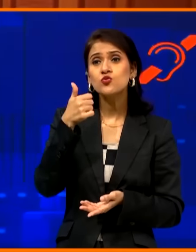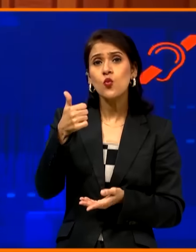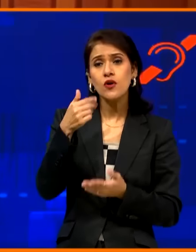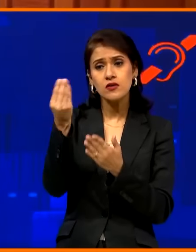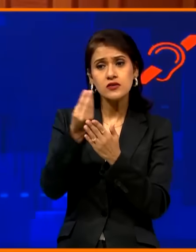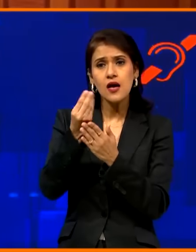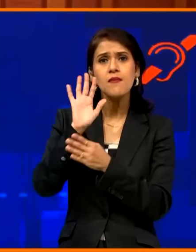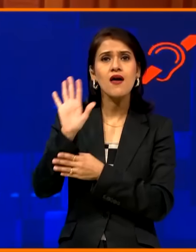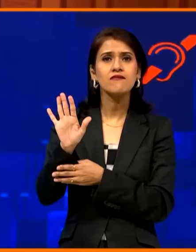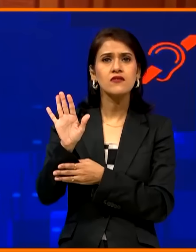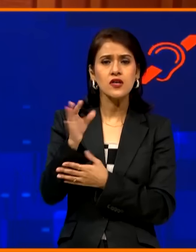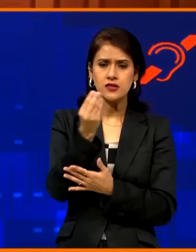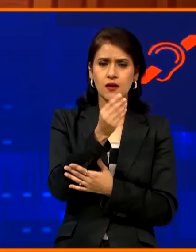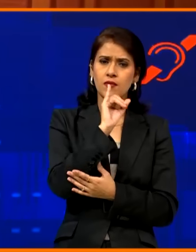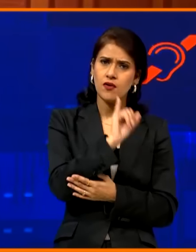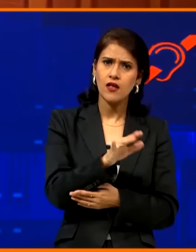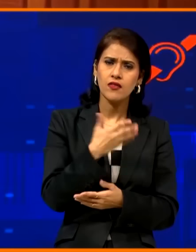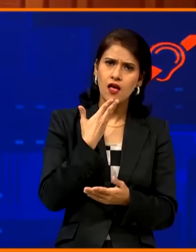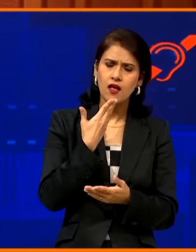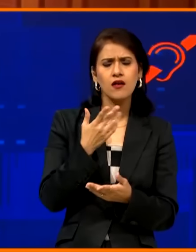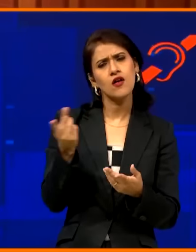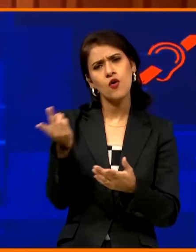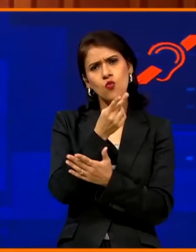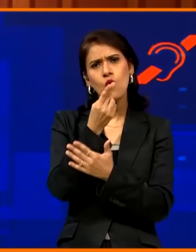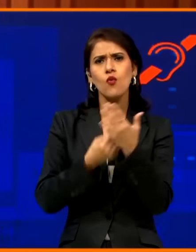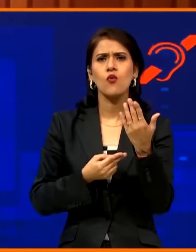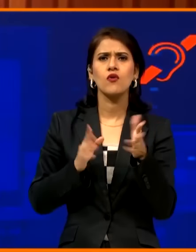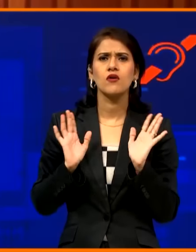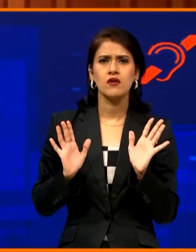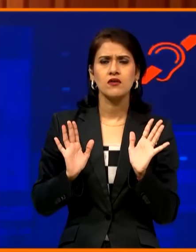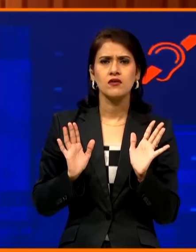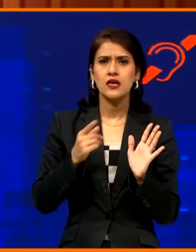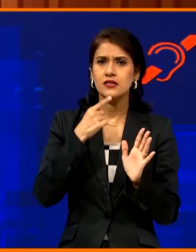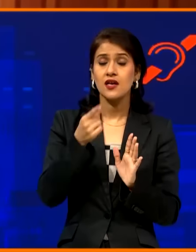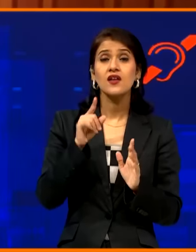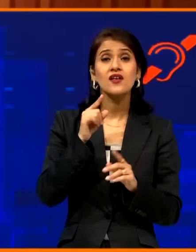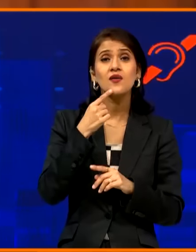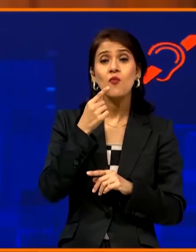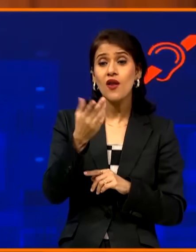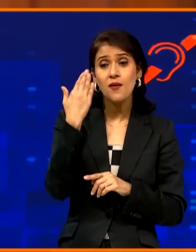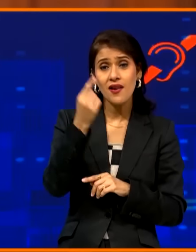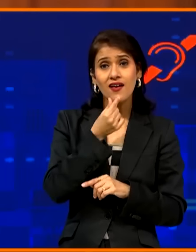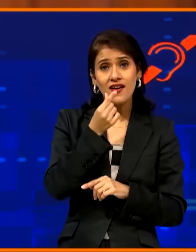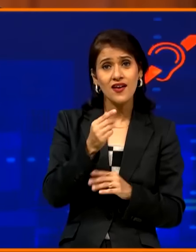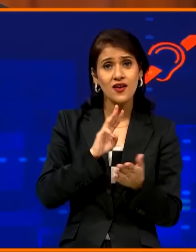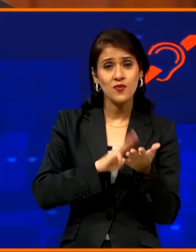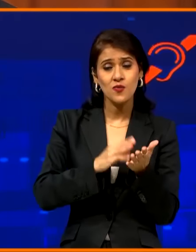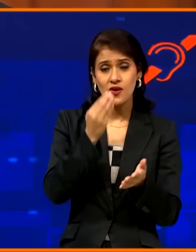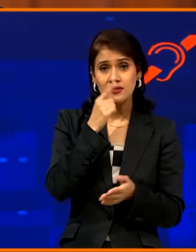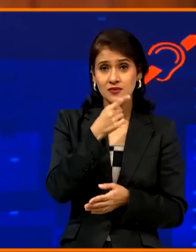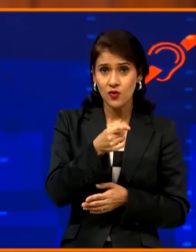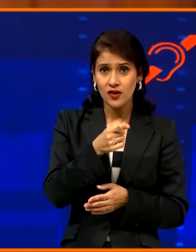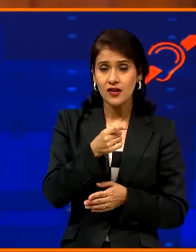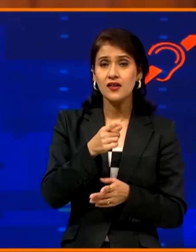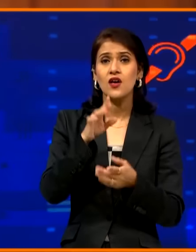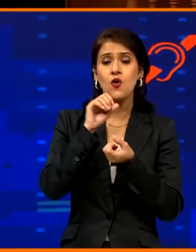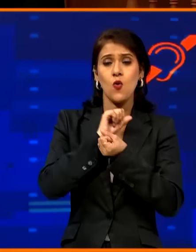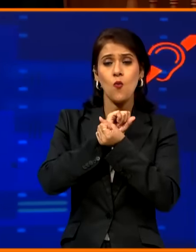अच्छी है तो वह अच्छी भी कही जाएगी जरूर आप कह रहे कि गरीबों के मसीहा थे कोर्ट ने सजा दी थी अब आप एक